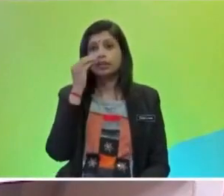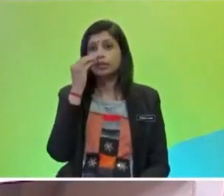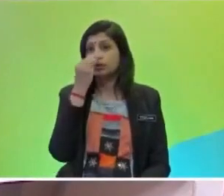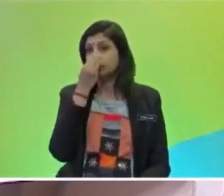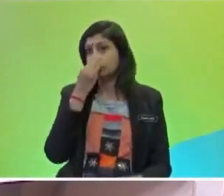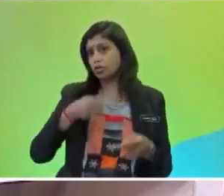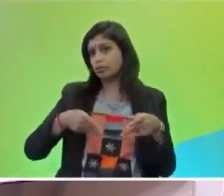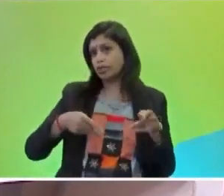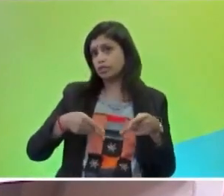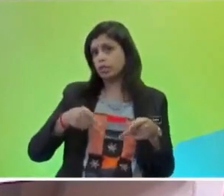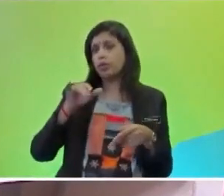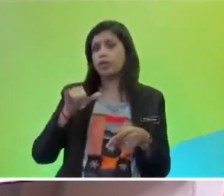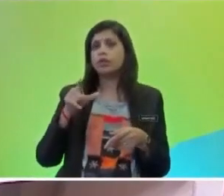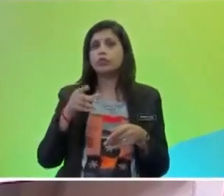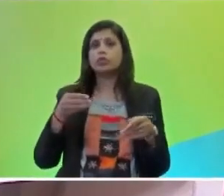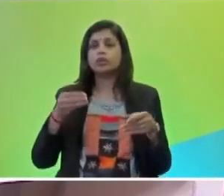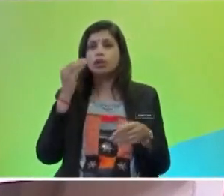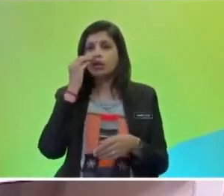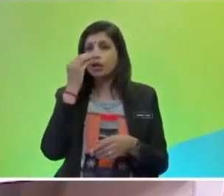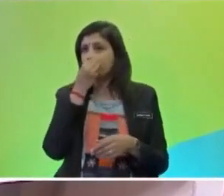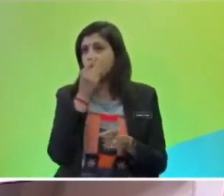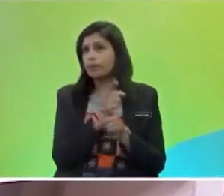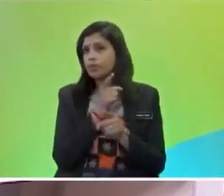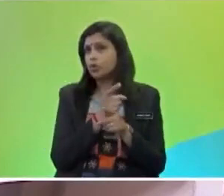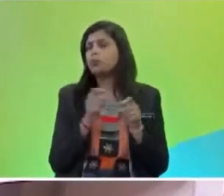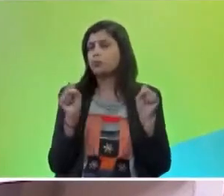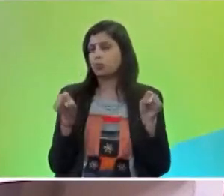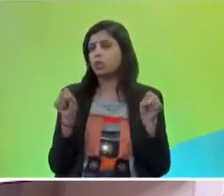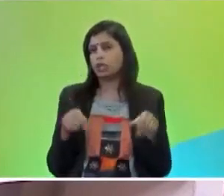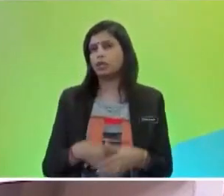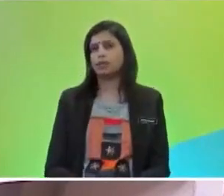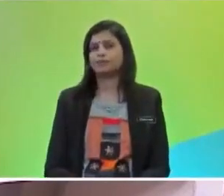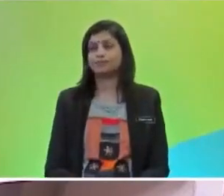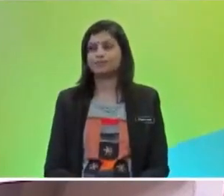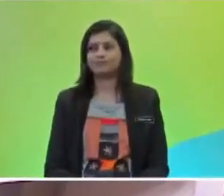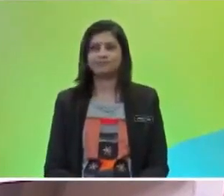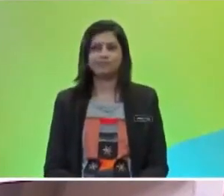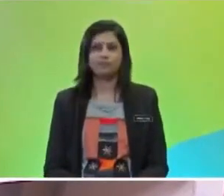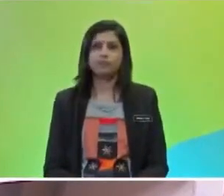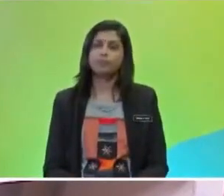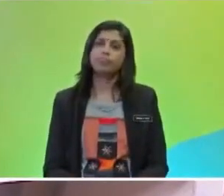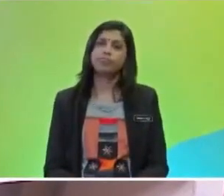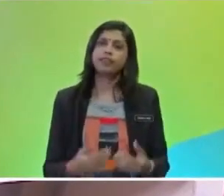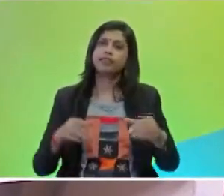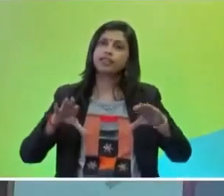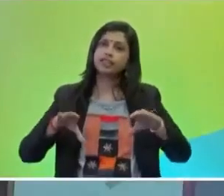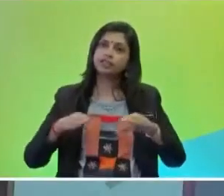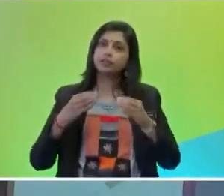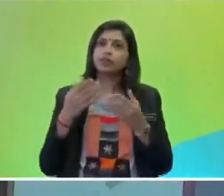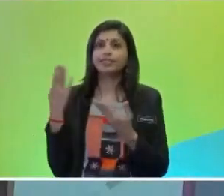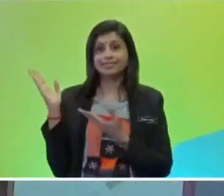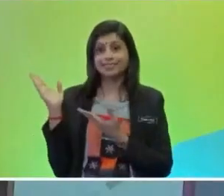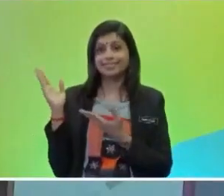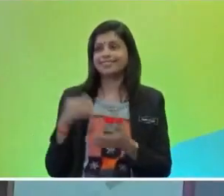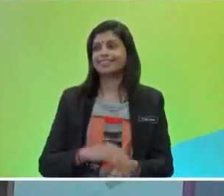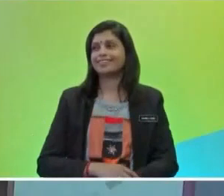bunga. Okey. Okey. Right. So apa yang kita akan buat? Kita macam biasa kita buat gubahan bunga. Okey. Right. Jom kita sediakan beberapa